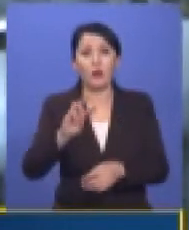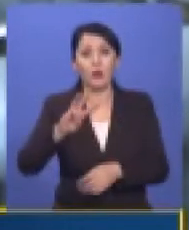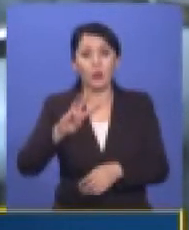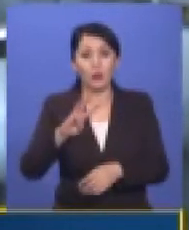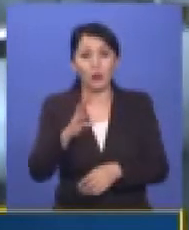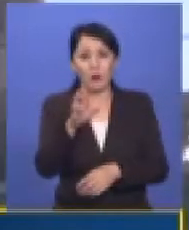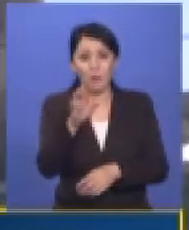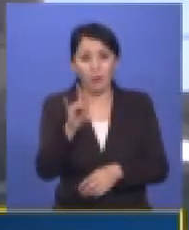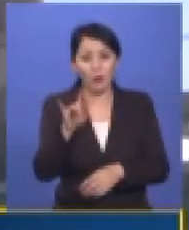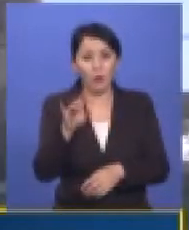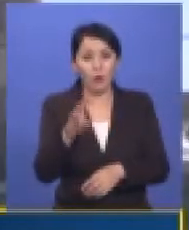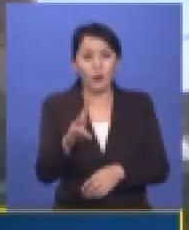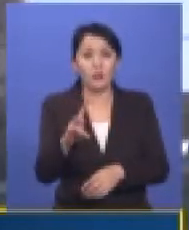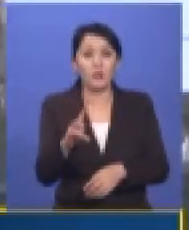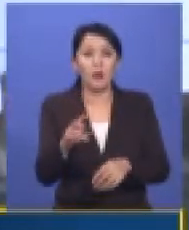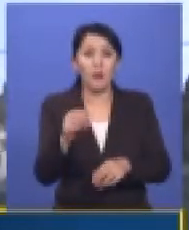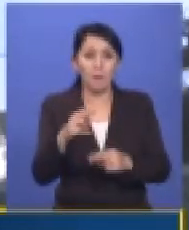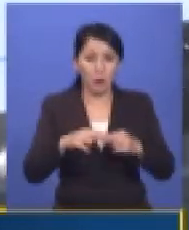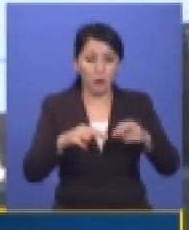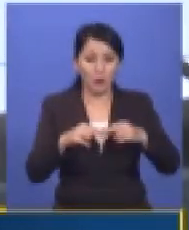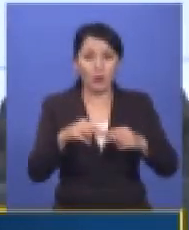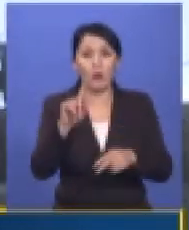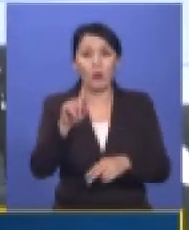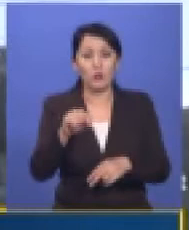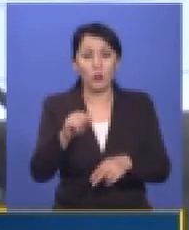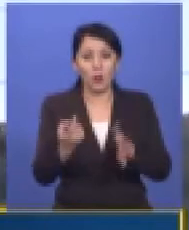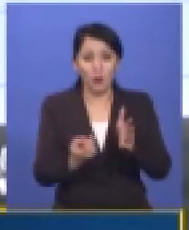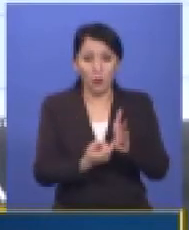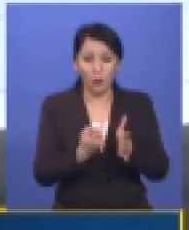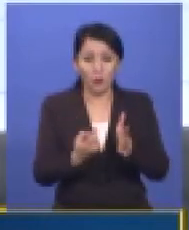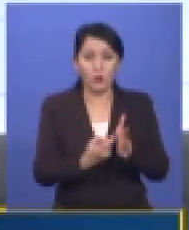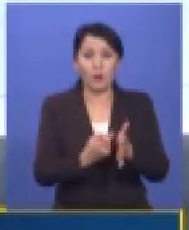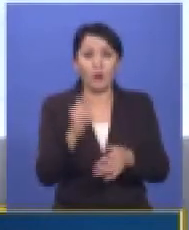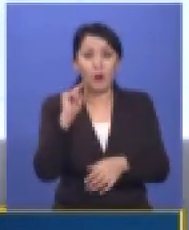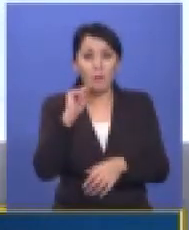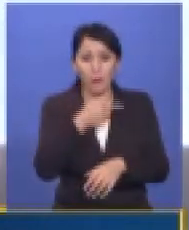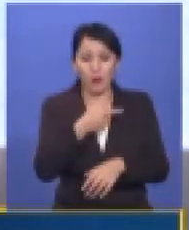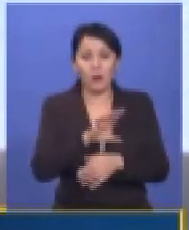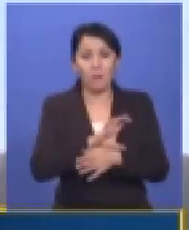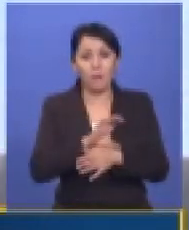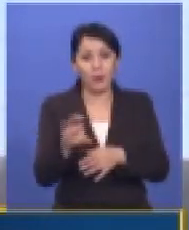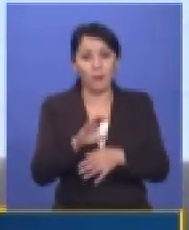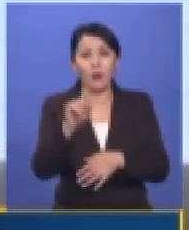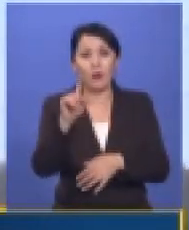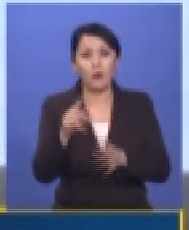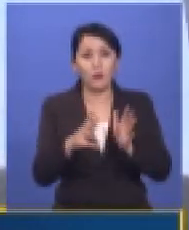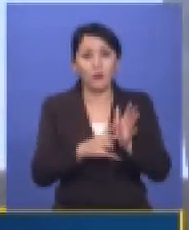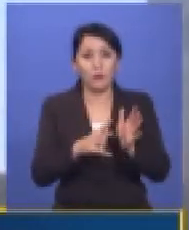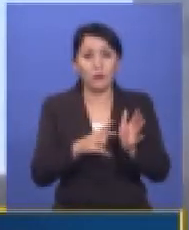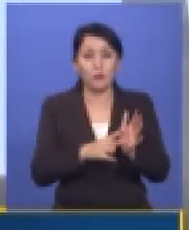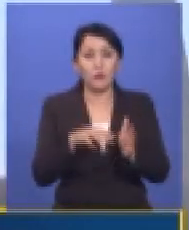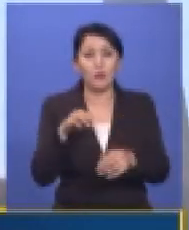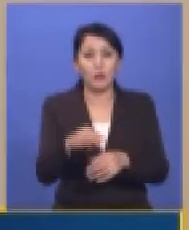буынды батареялық эмульгаторлар орнатылды. Ол 150 тонна көмірді үнемдеуге және ластаушы заттар шығарындыларын 188 мыңға